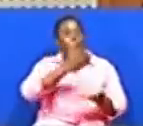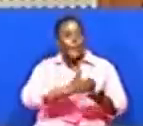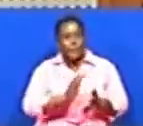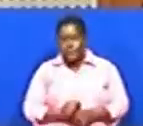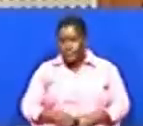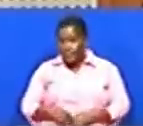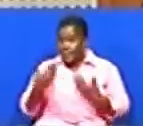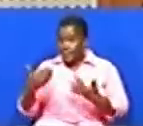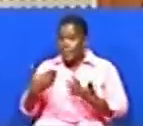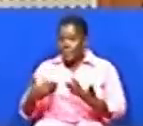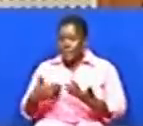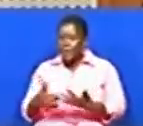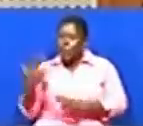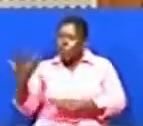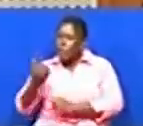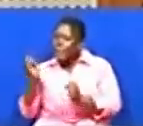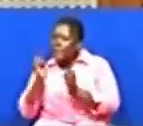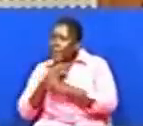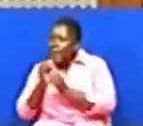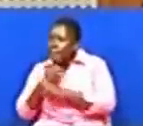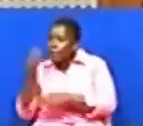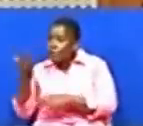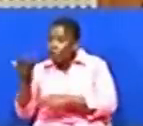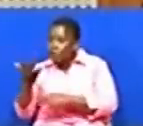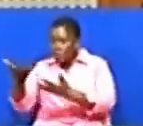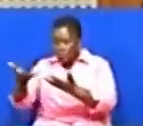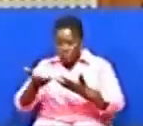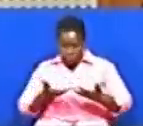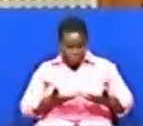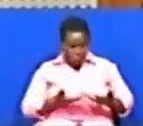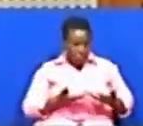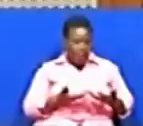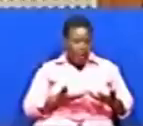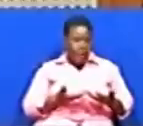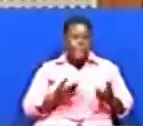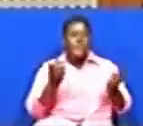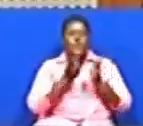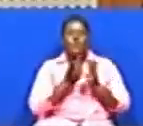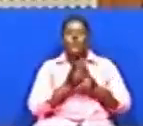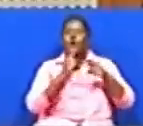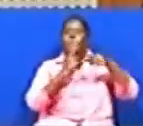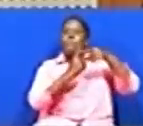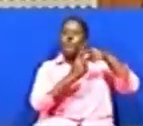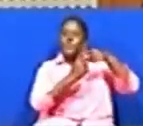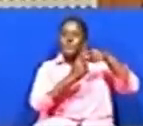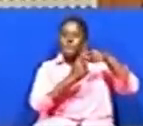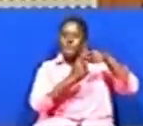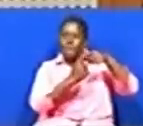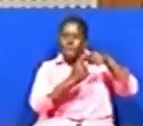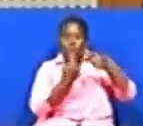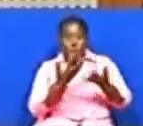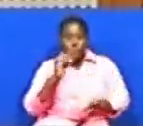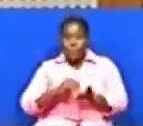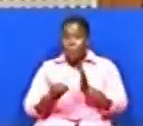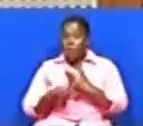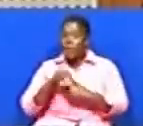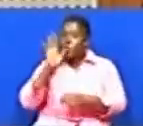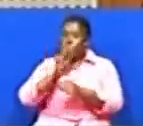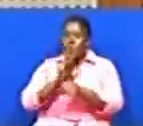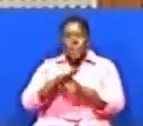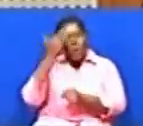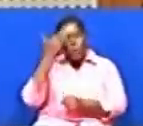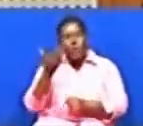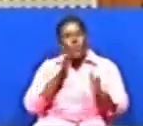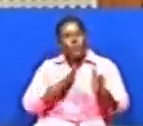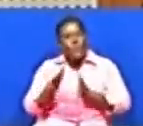haki. Kwa hiyo tuichukulie malalamiko ya wananchi, wa Uingereza wanasema very positively, kwamba wengi